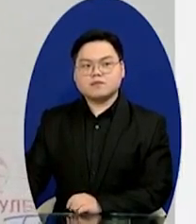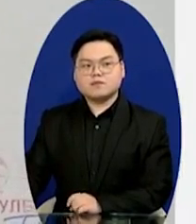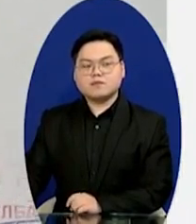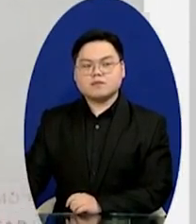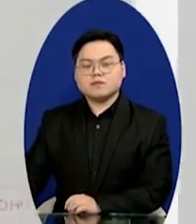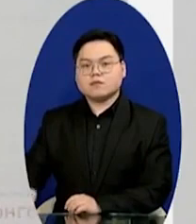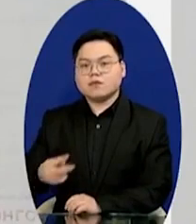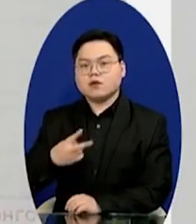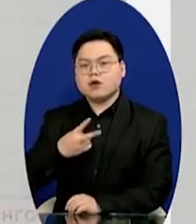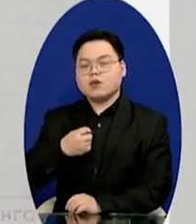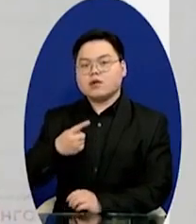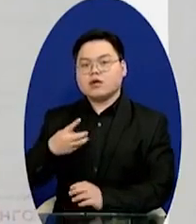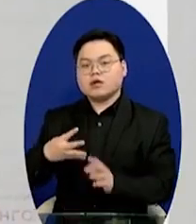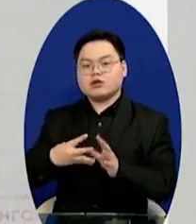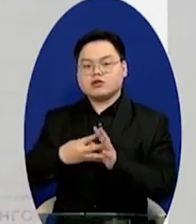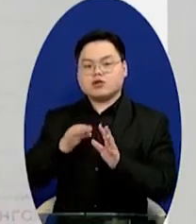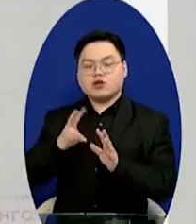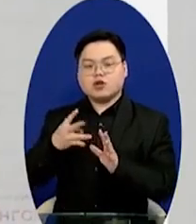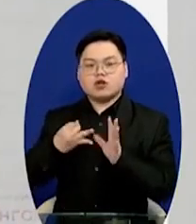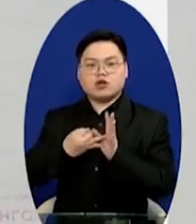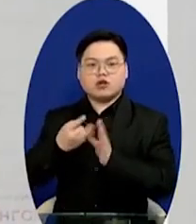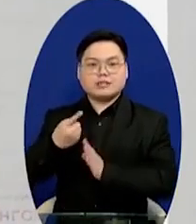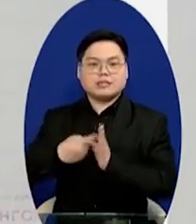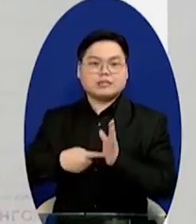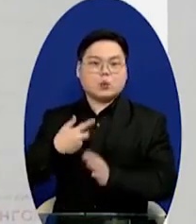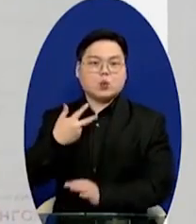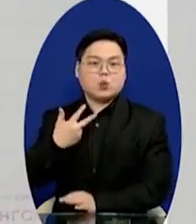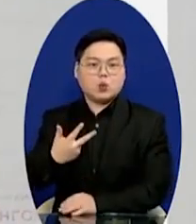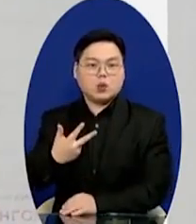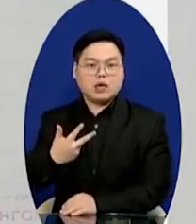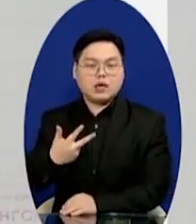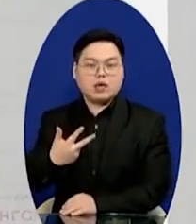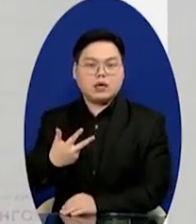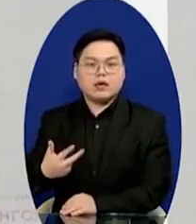За 19 оны 7 сарын 3-нд